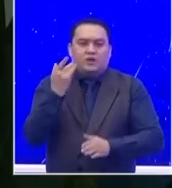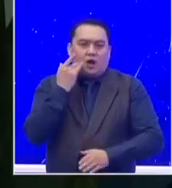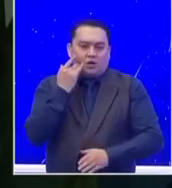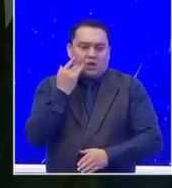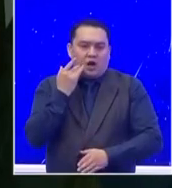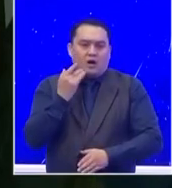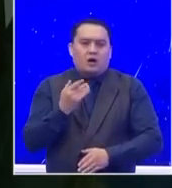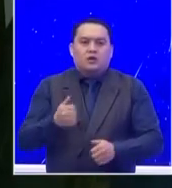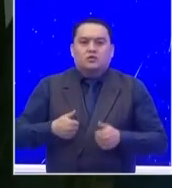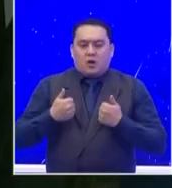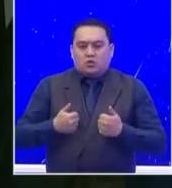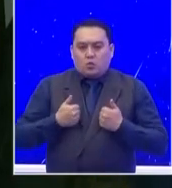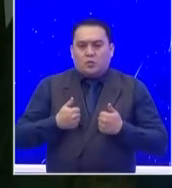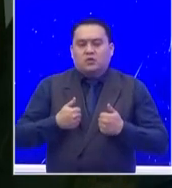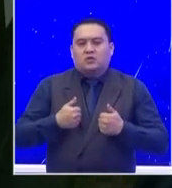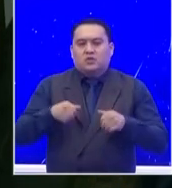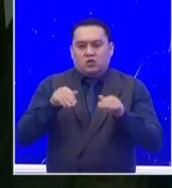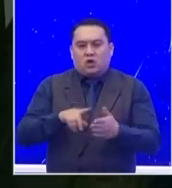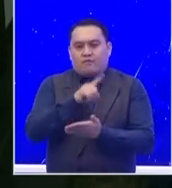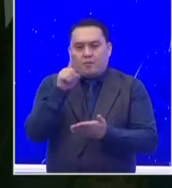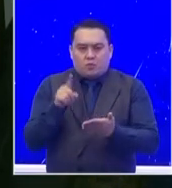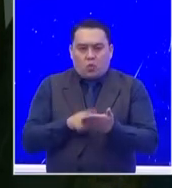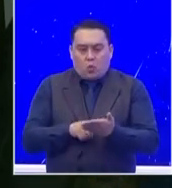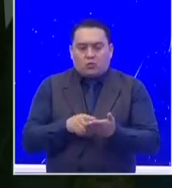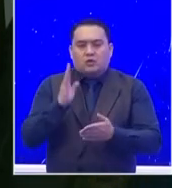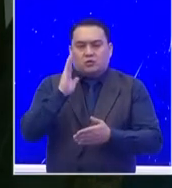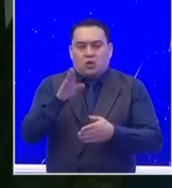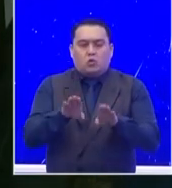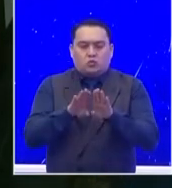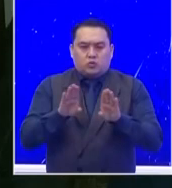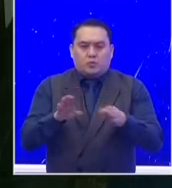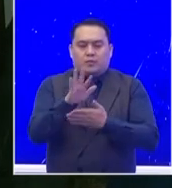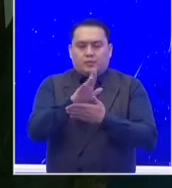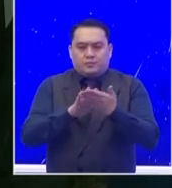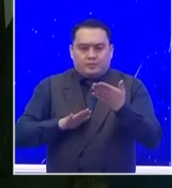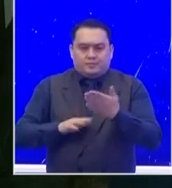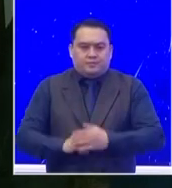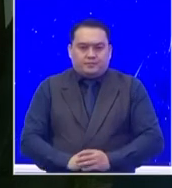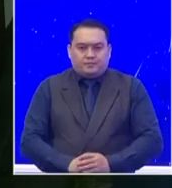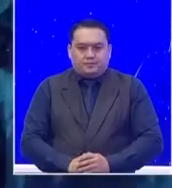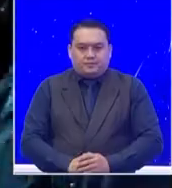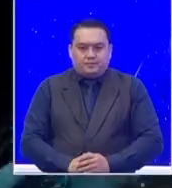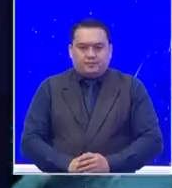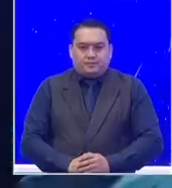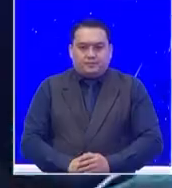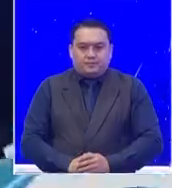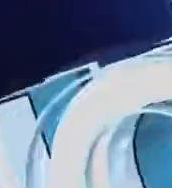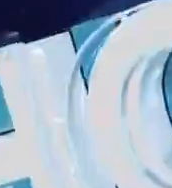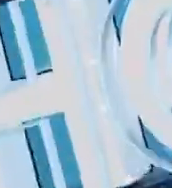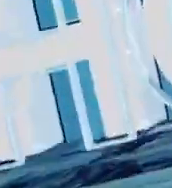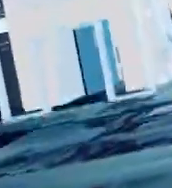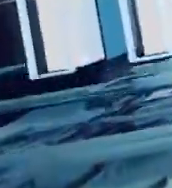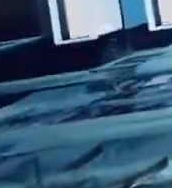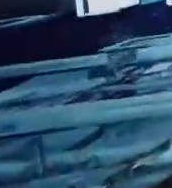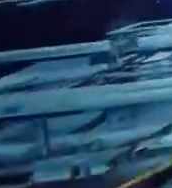в стороне. Всегда способствует решению всех вопросов и будет и впредь следить за реализацией программы регионального развития.